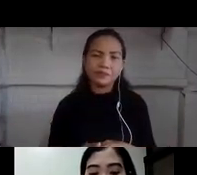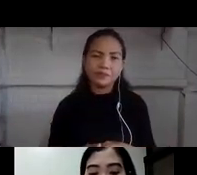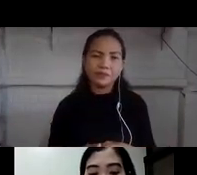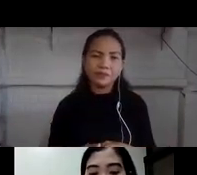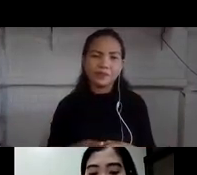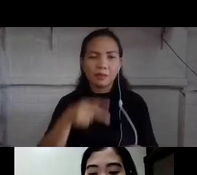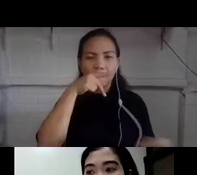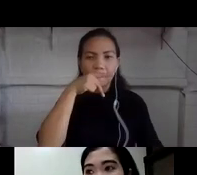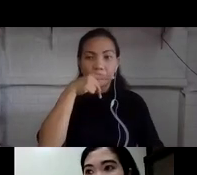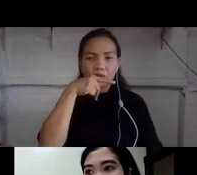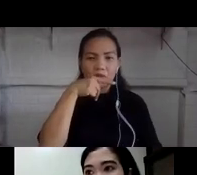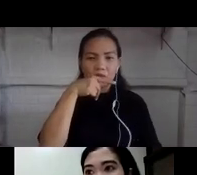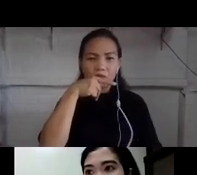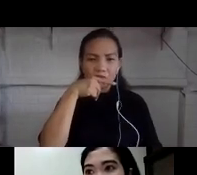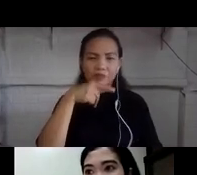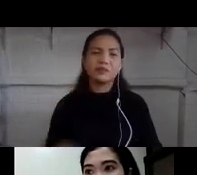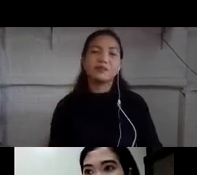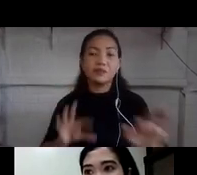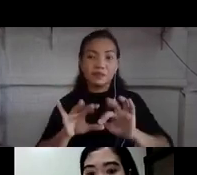Password. Yan.